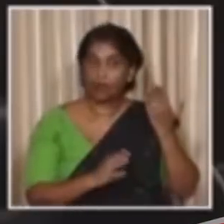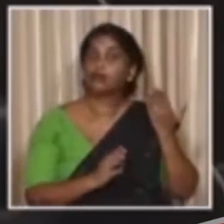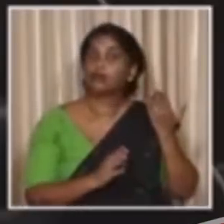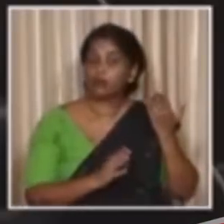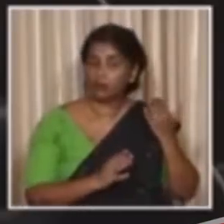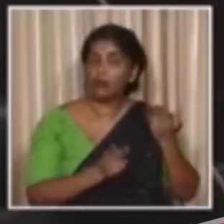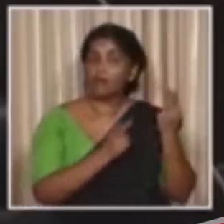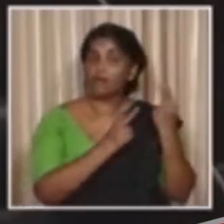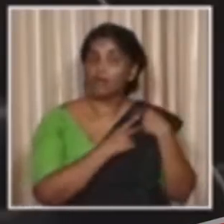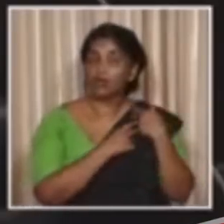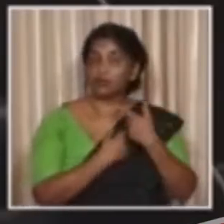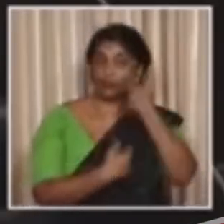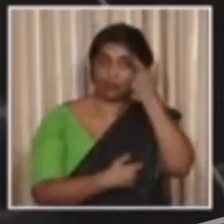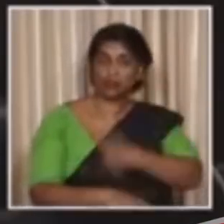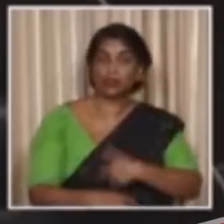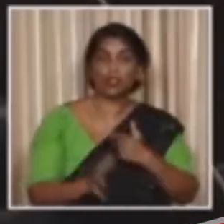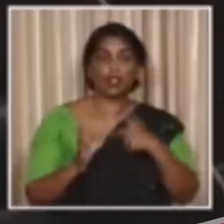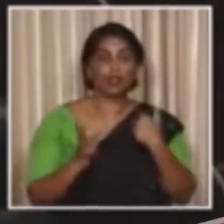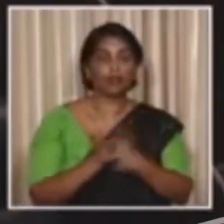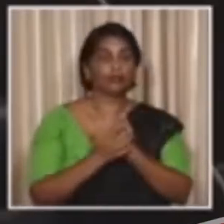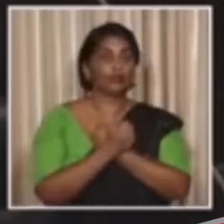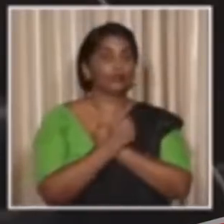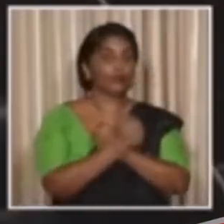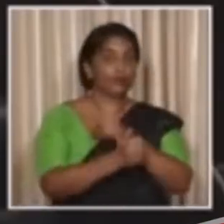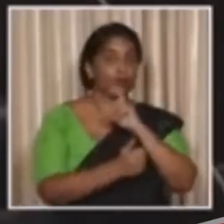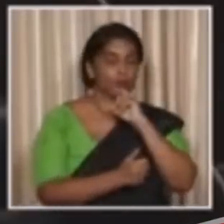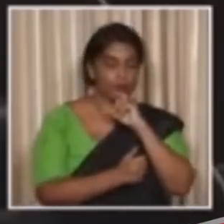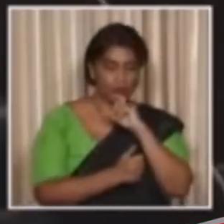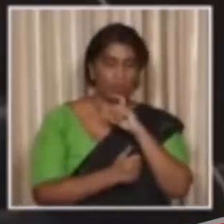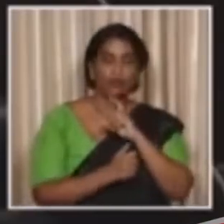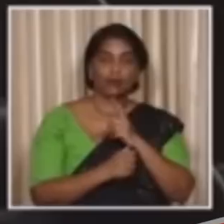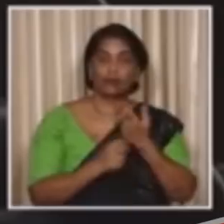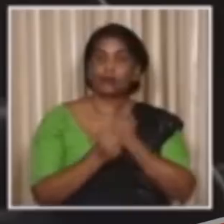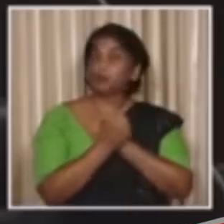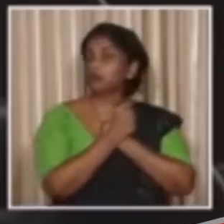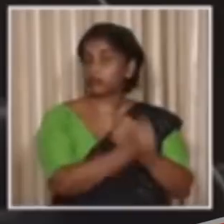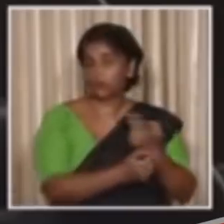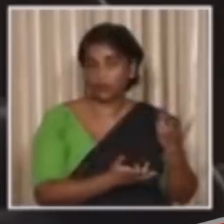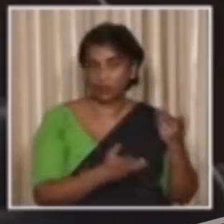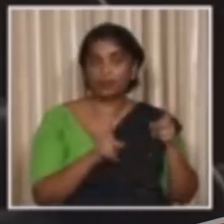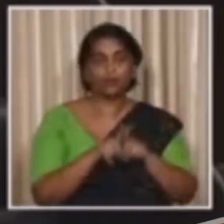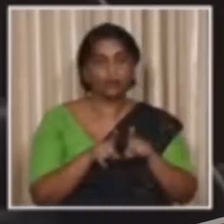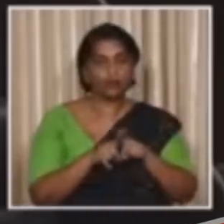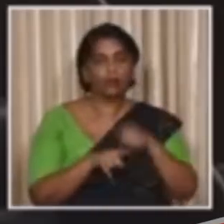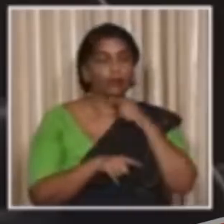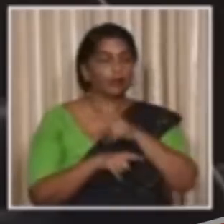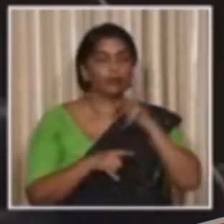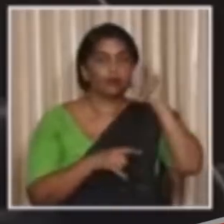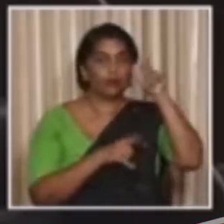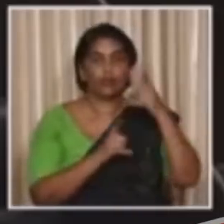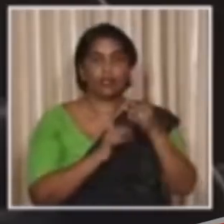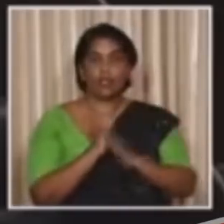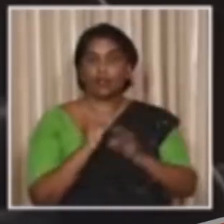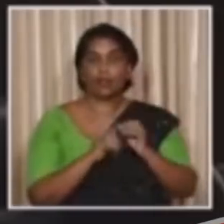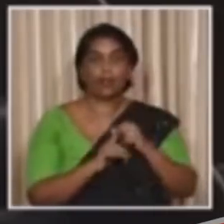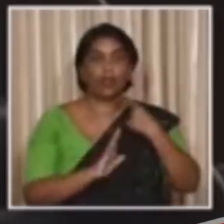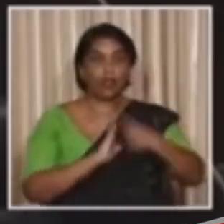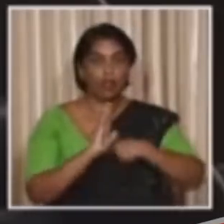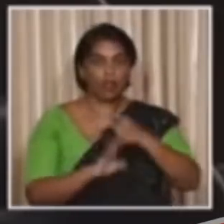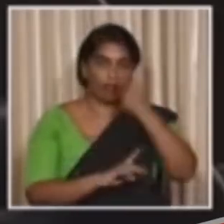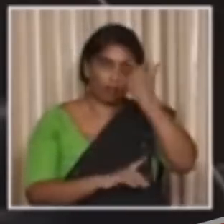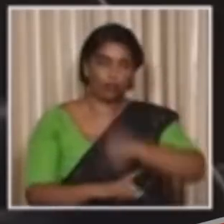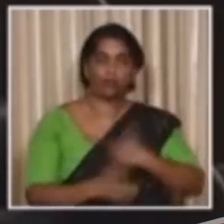අර වගකීමෙන් බැඳී සිටි මේ පනත නිසා යන්න වෙනවා උසාවි. ගිහිල්ලා යන්න වෙනවා හිරේ. ඒ නිසා ඒ රටේ කවුරුත් බාරගත්තේ නෑ. ලාංකිකයෙක්